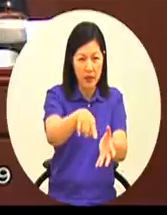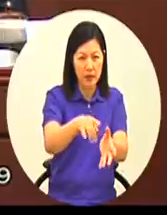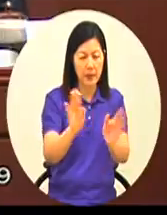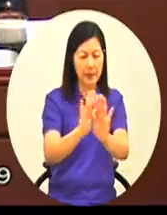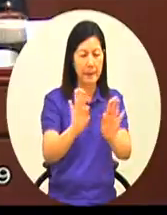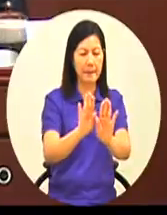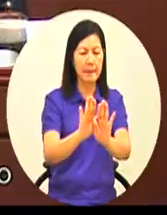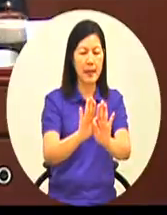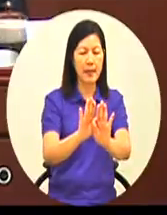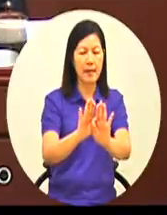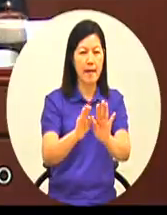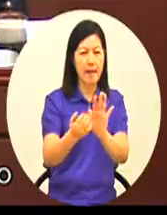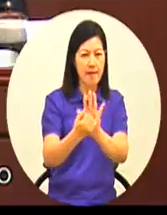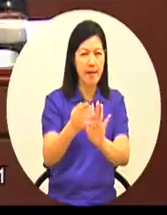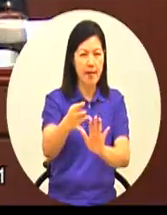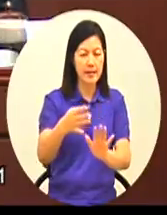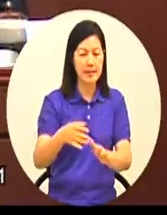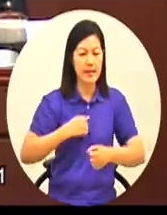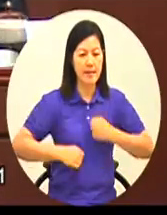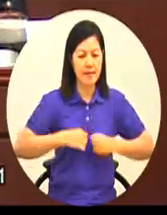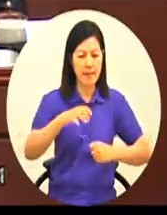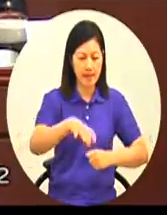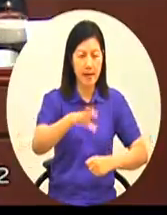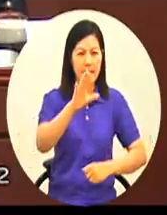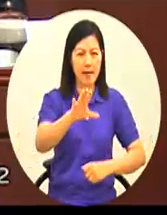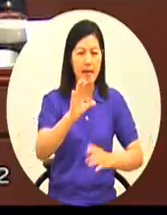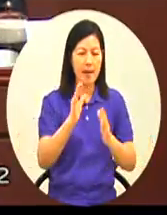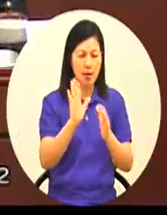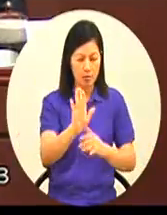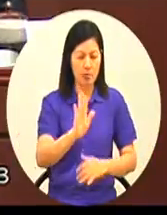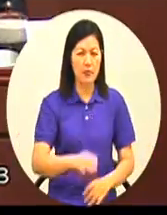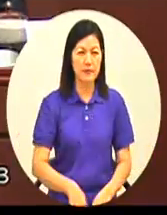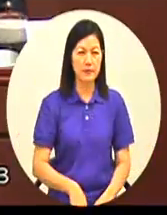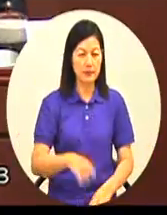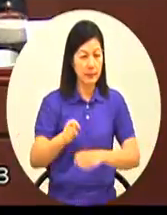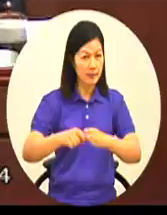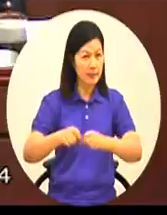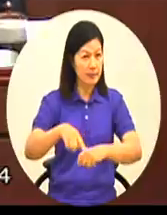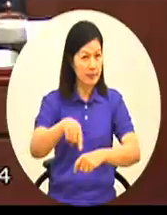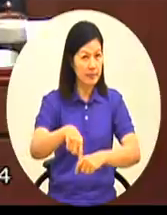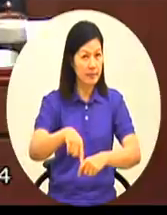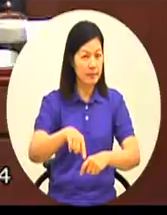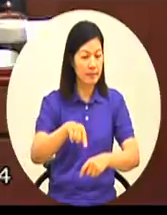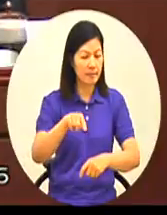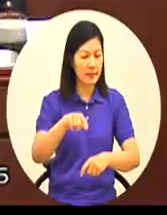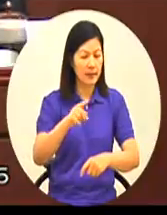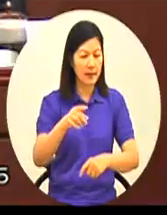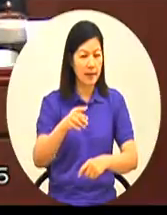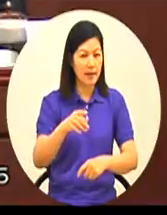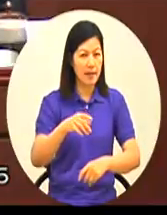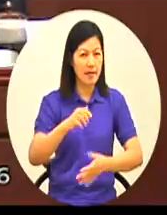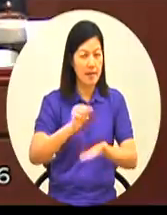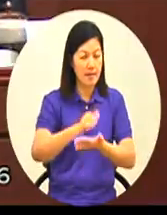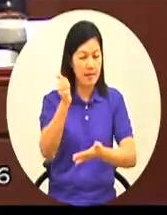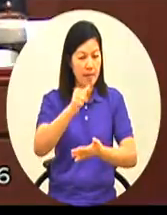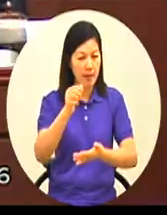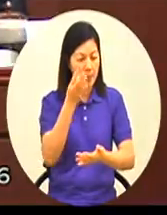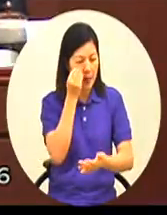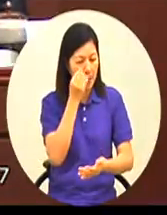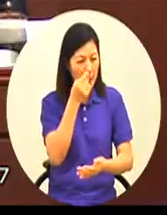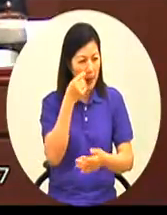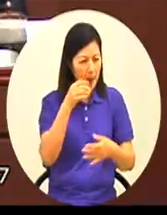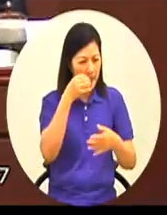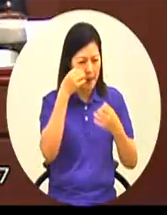我们还在里面设置浴室。所以我想，我们整个规划跟设计，其实到那一天，整个媒体 来参观完之后，他说这是他们